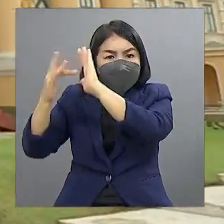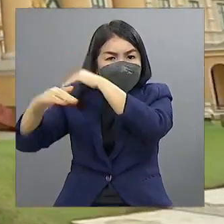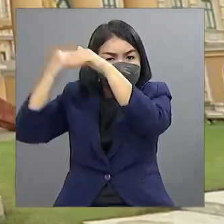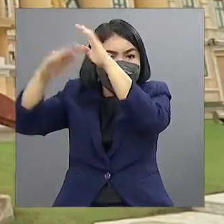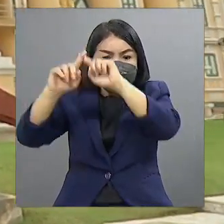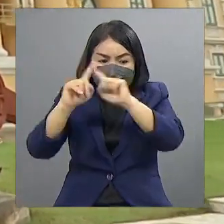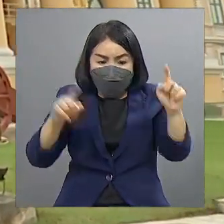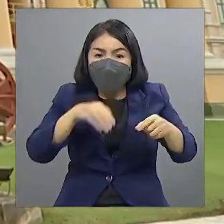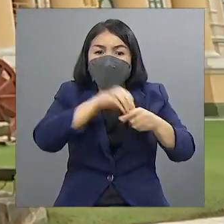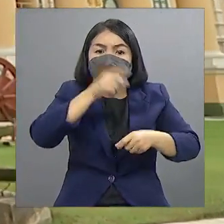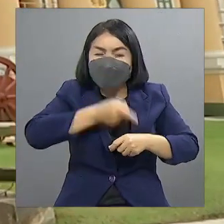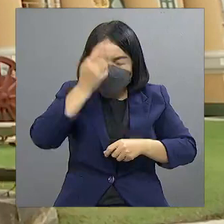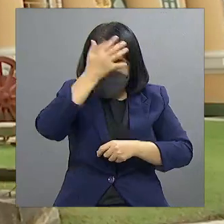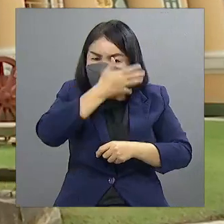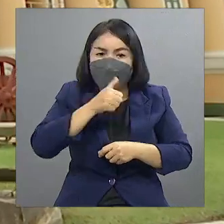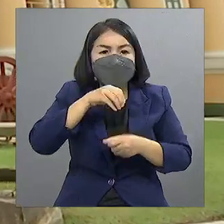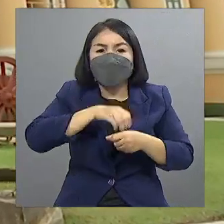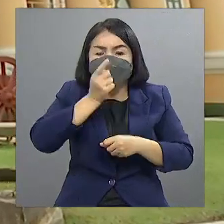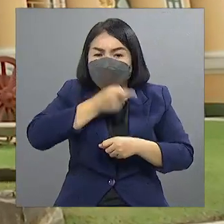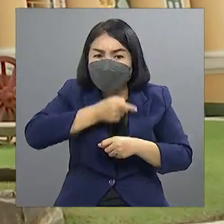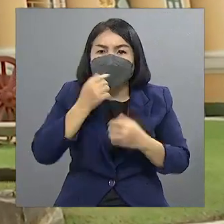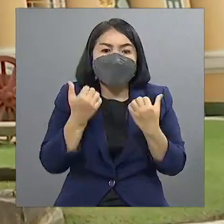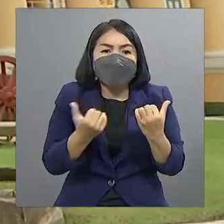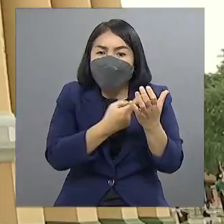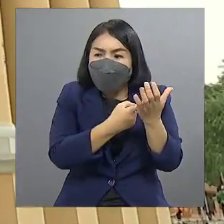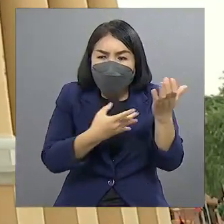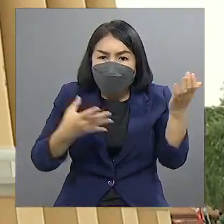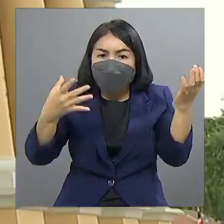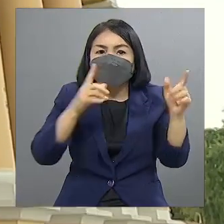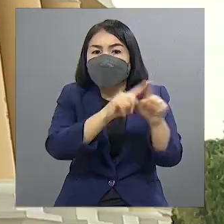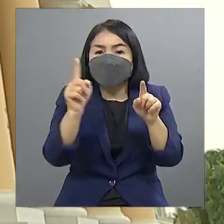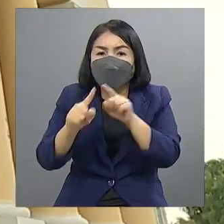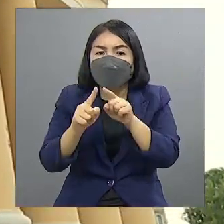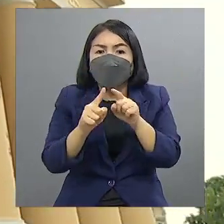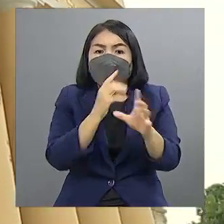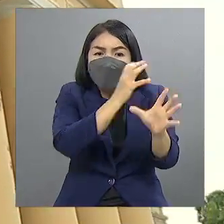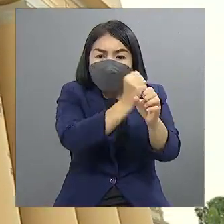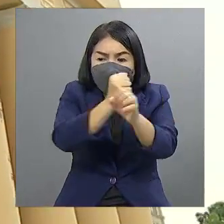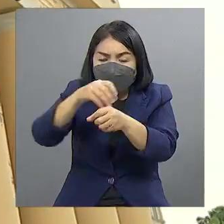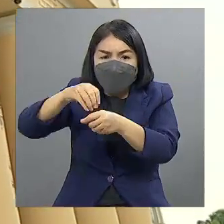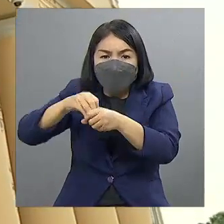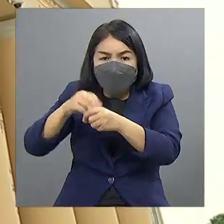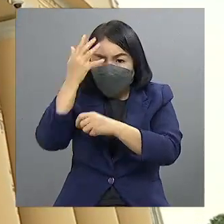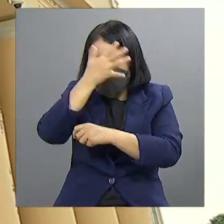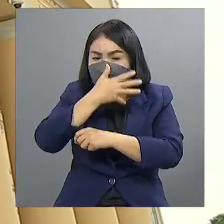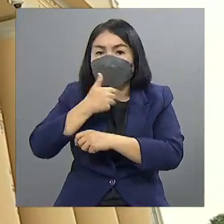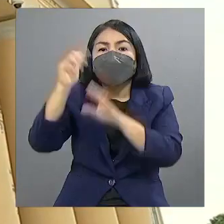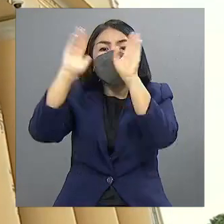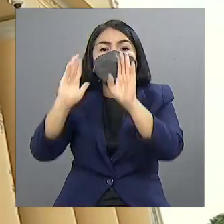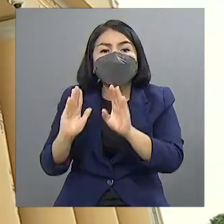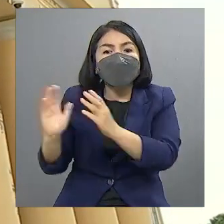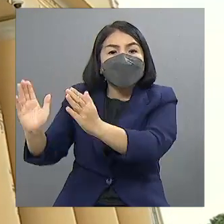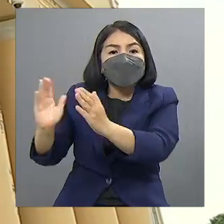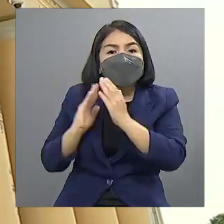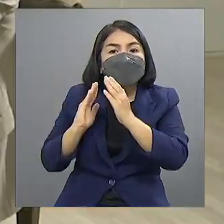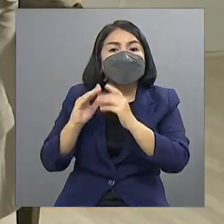น่ห์อยู่ตอนนี้ปัจจุบันเนี่ยอะไรบ้างที่ยังเป็นสถาปัตยกรรมที่ยังคงหลงเหลืออยู่แล้วก็ได้รับกลิ่นอายอิทธิพลมาจากสมัยรัชสมัยของรัชกาลที่